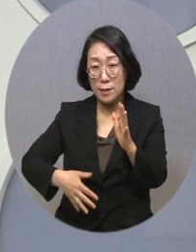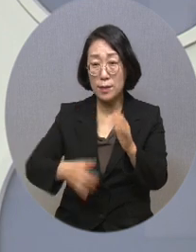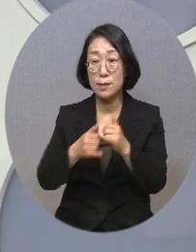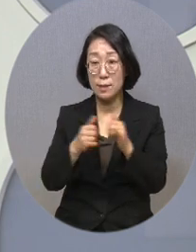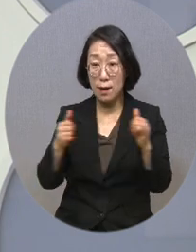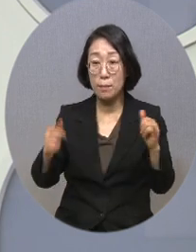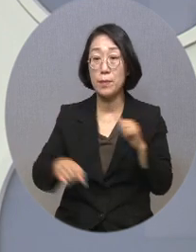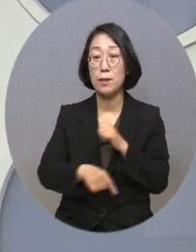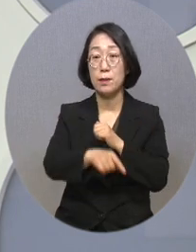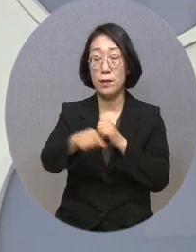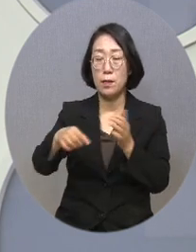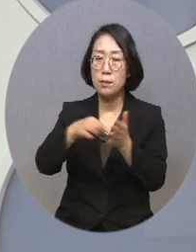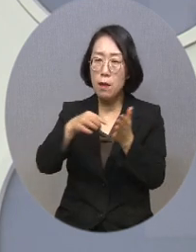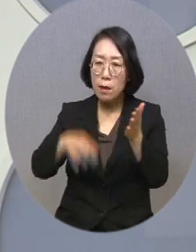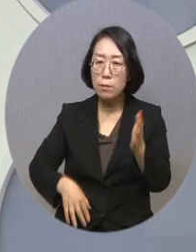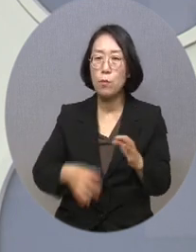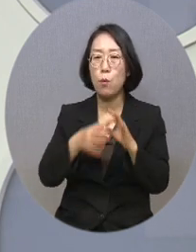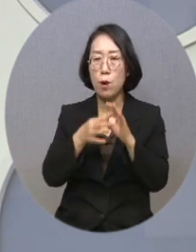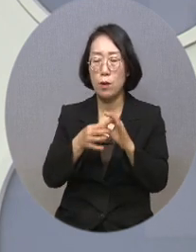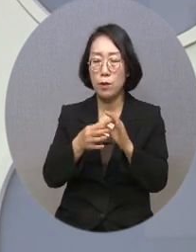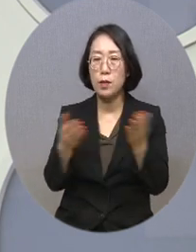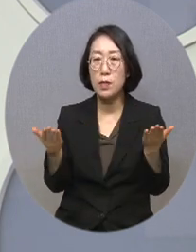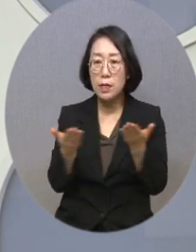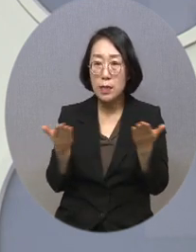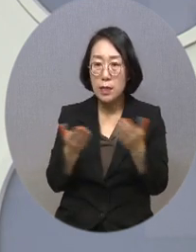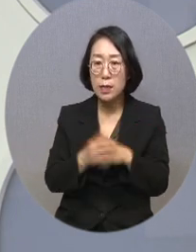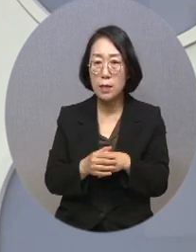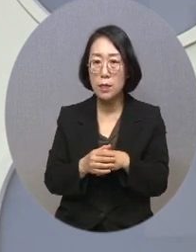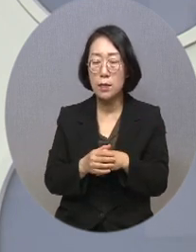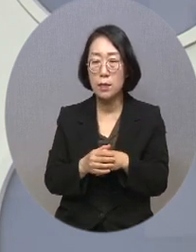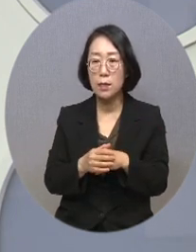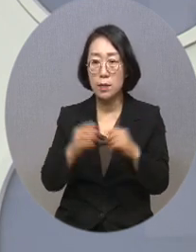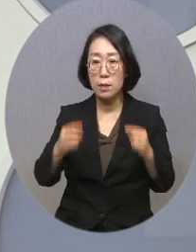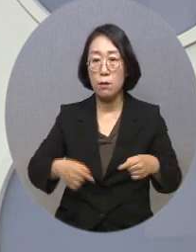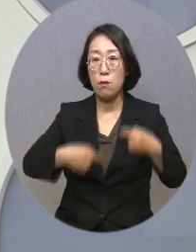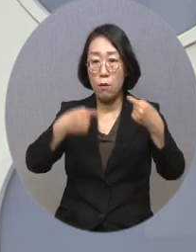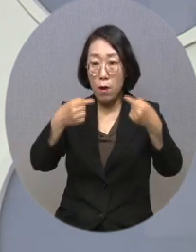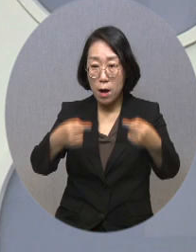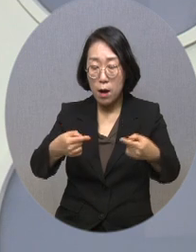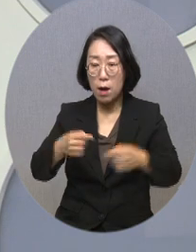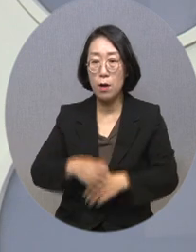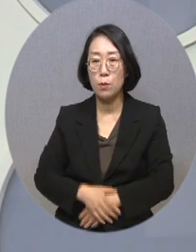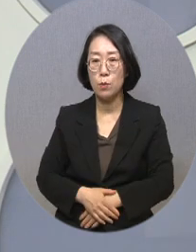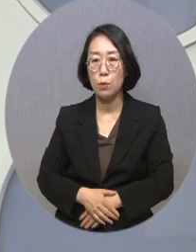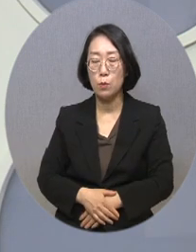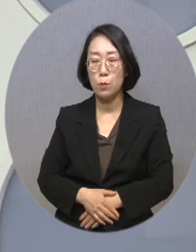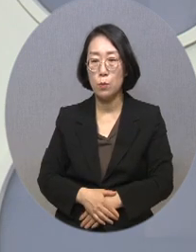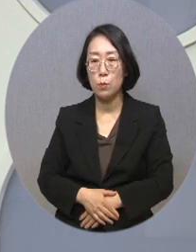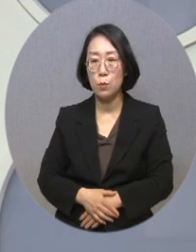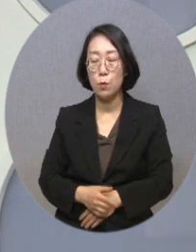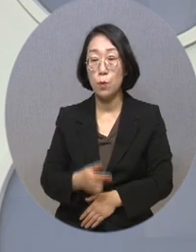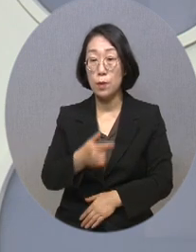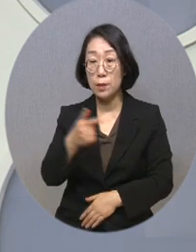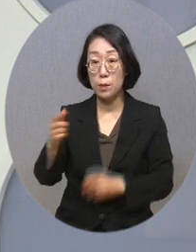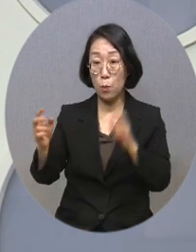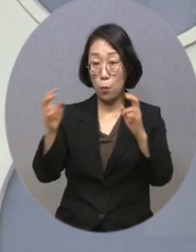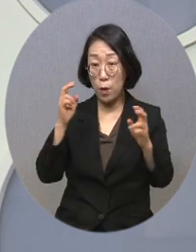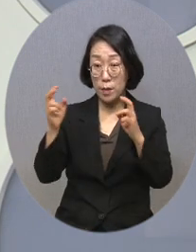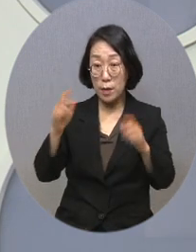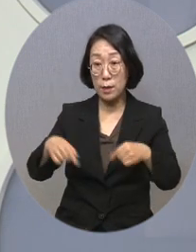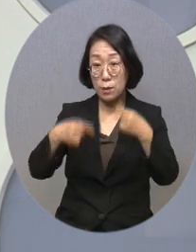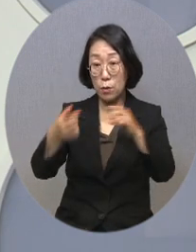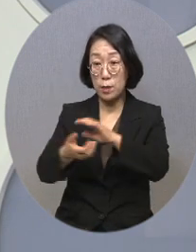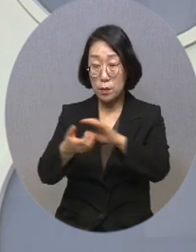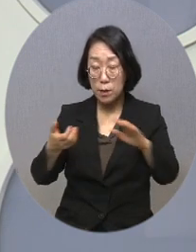분들이 세무 업무를 세무사 사무실에 취업한다든가 또 기업에 취업하기 위한 그런 회계